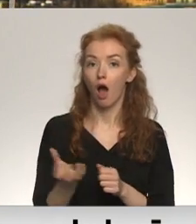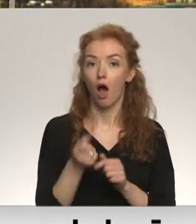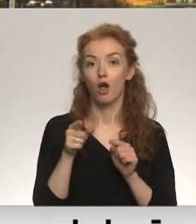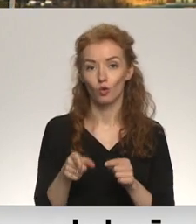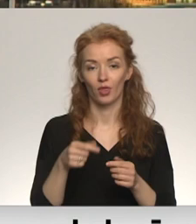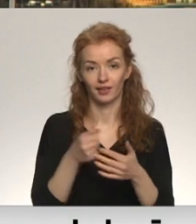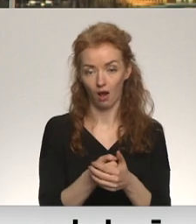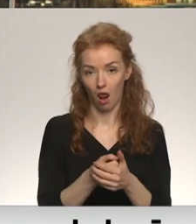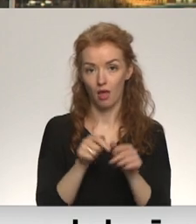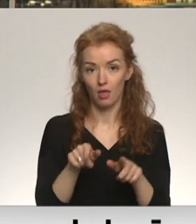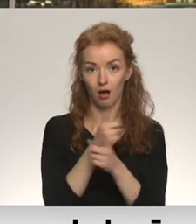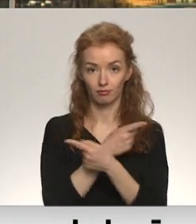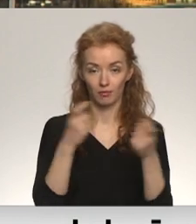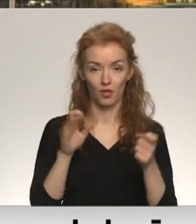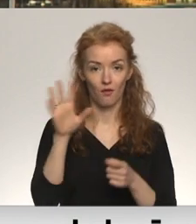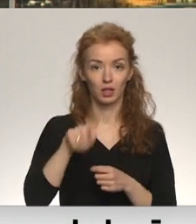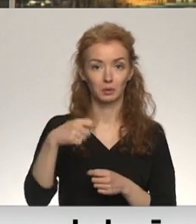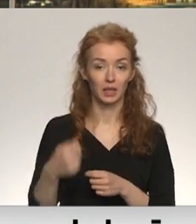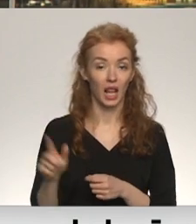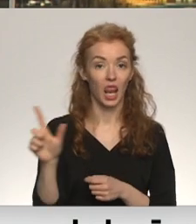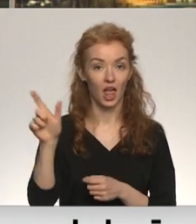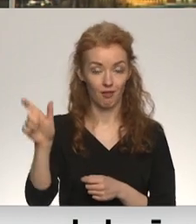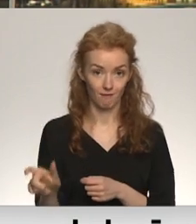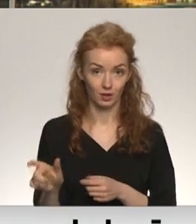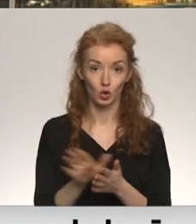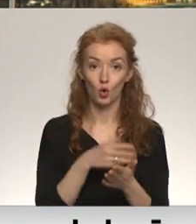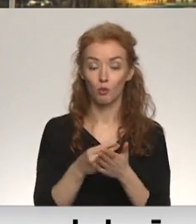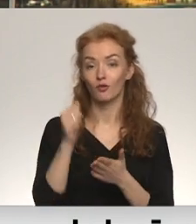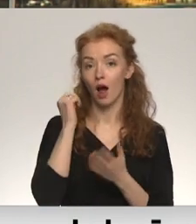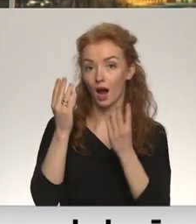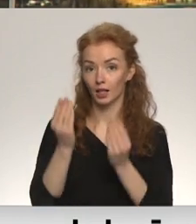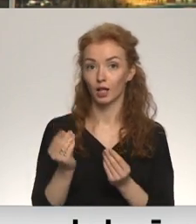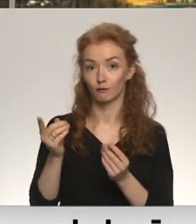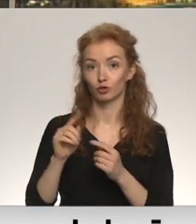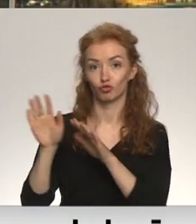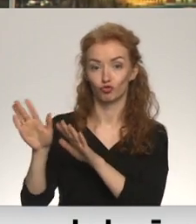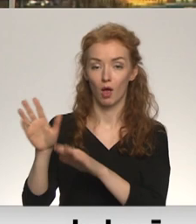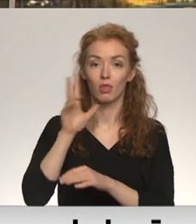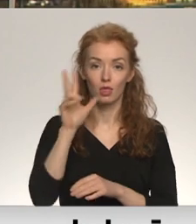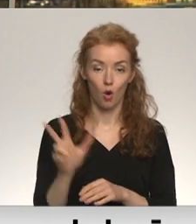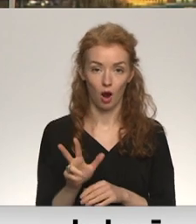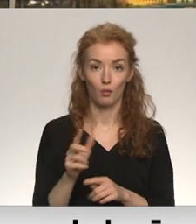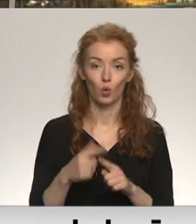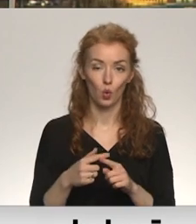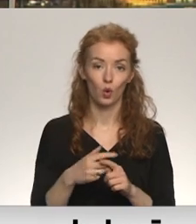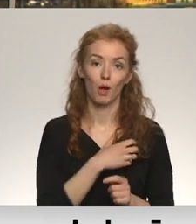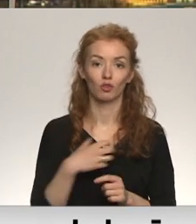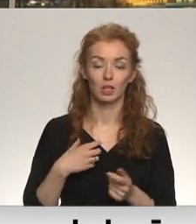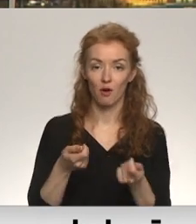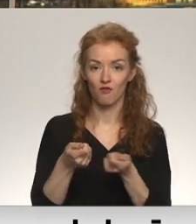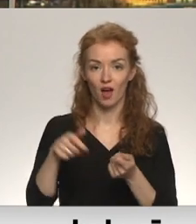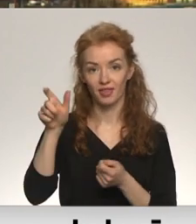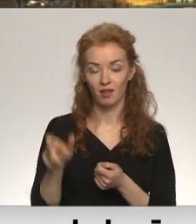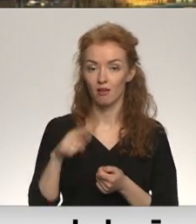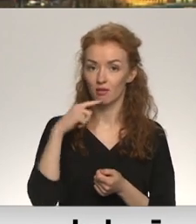sadzīvot. Šādu vēstījumu pauda valsts prezidents Egils Levits, kurš kopš vakardienas viesojas Daugavpilī. Latgales pašvaldību vadītāji šodien gan vairāk